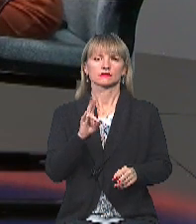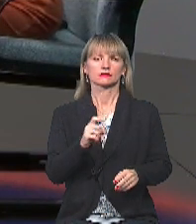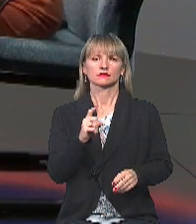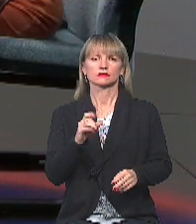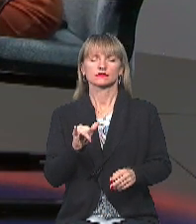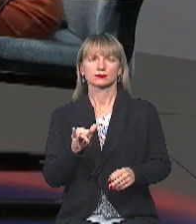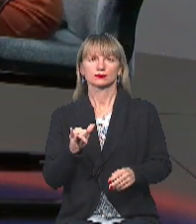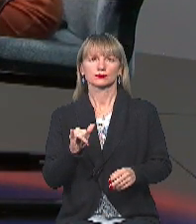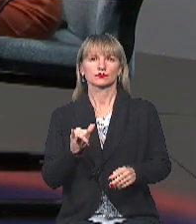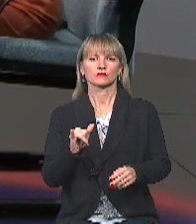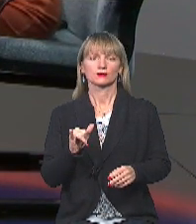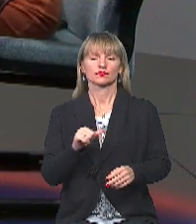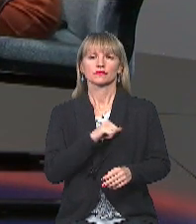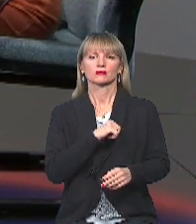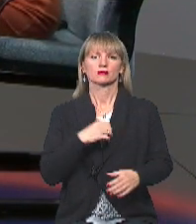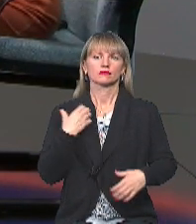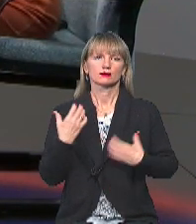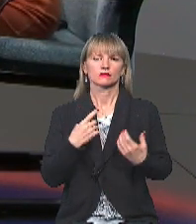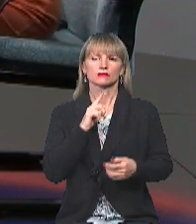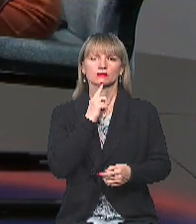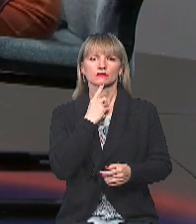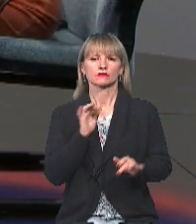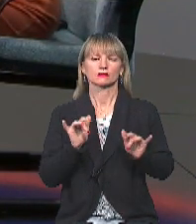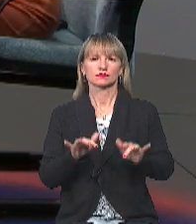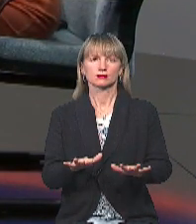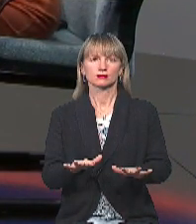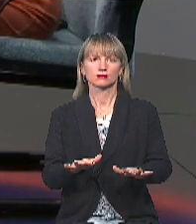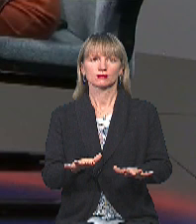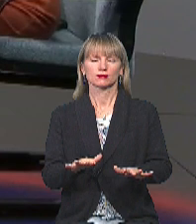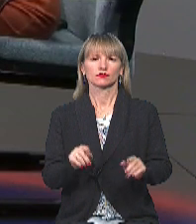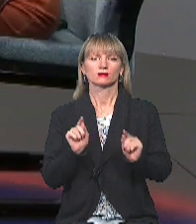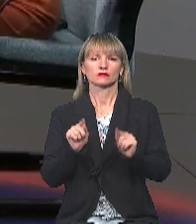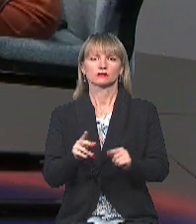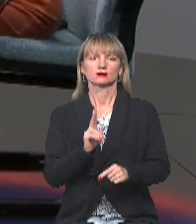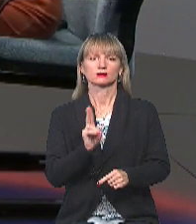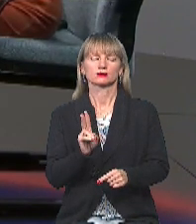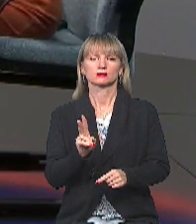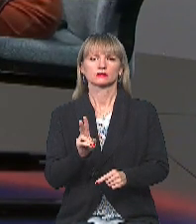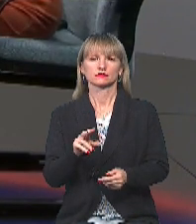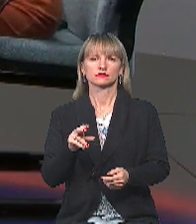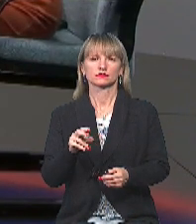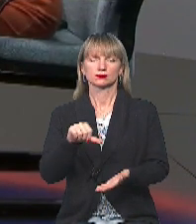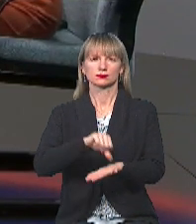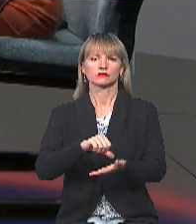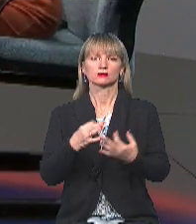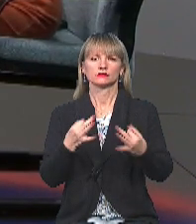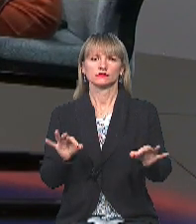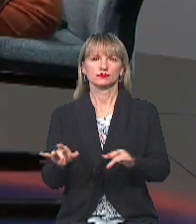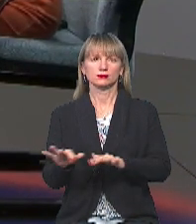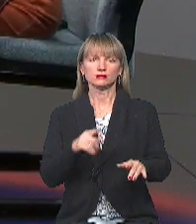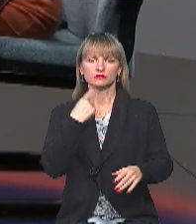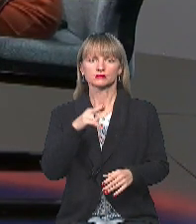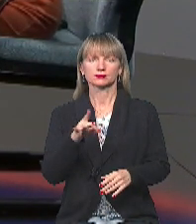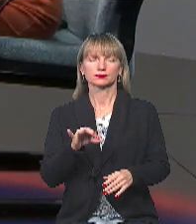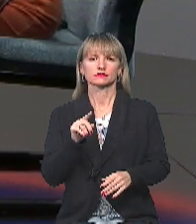справи. Найзворушливіші, найскладніші справи тих, хто, от учасники визвольного руху, ми говоримо про тих,